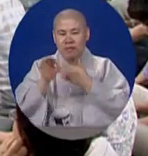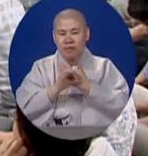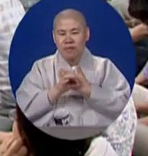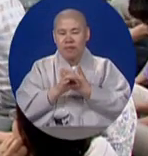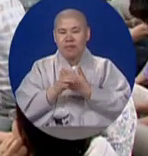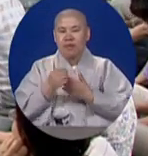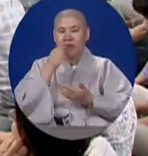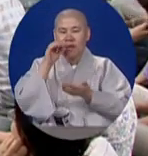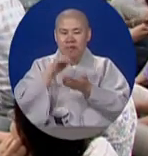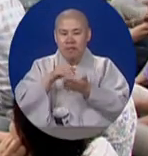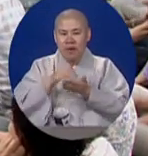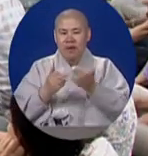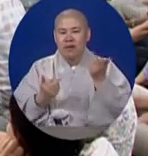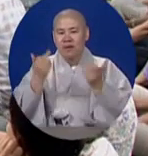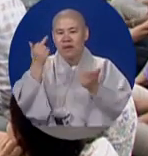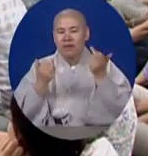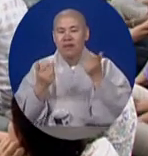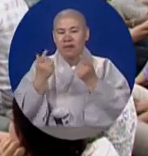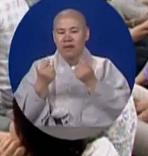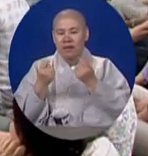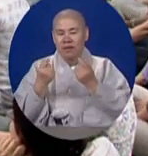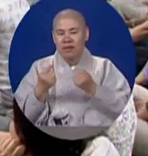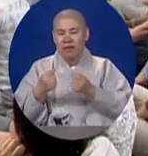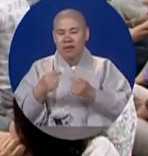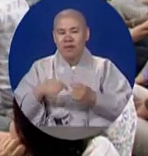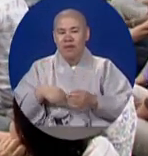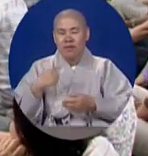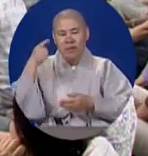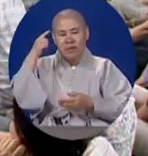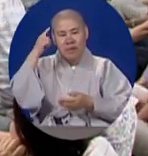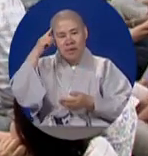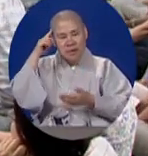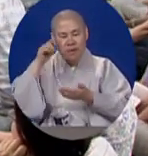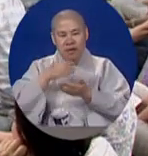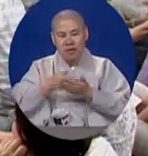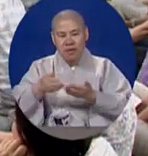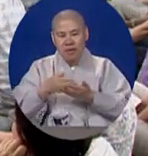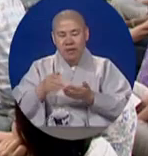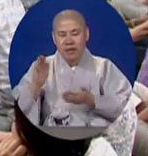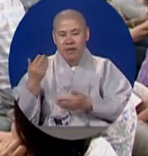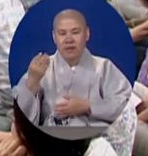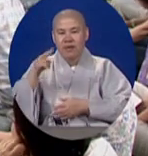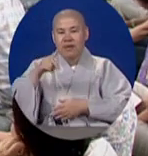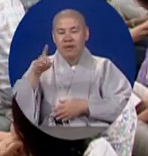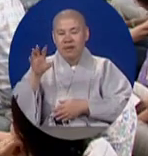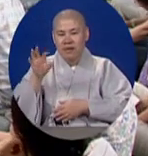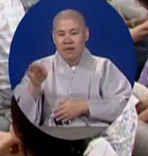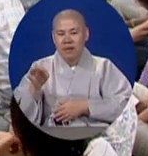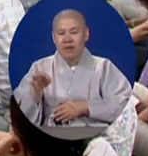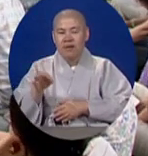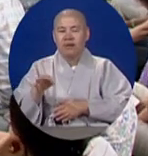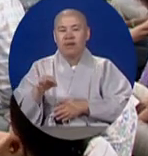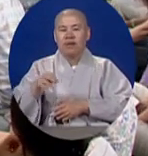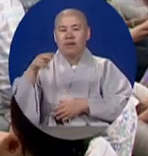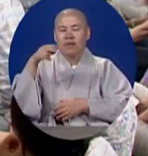바위산 같다. 이렇게 그려내요. 이게 상해 중생심이에요.